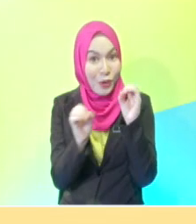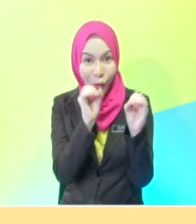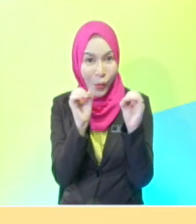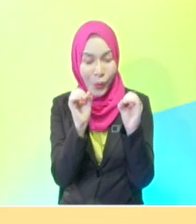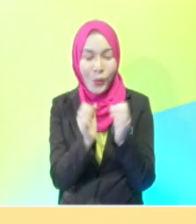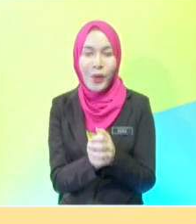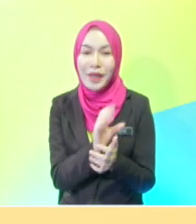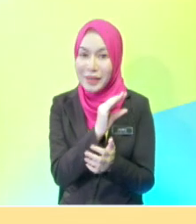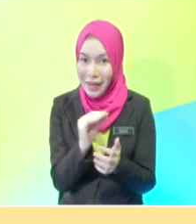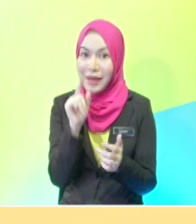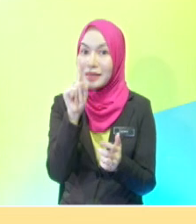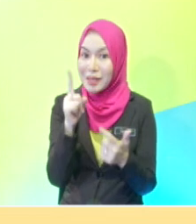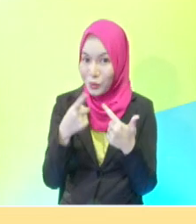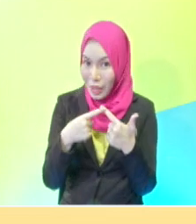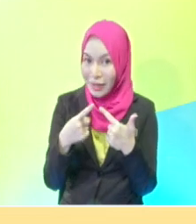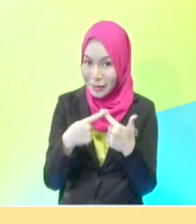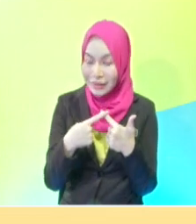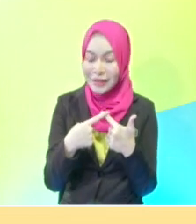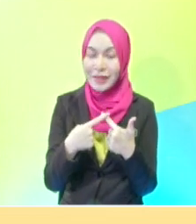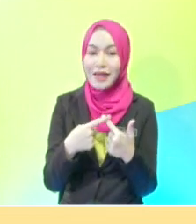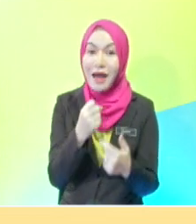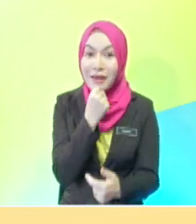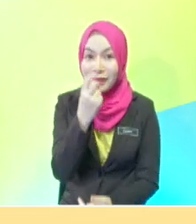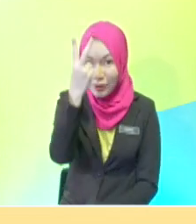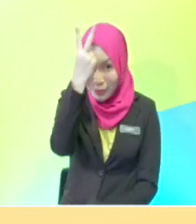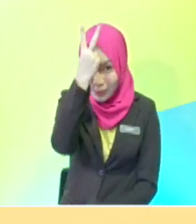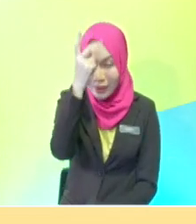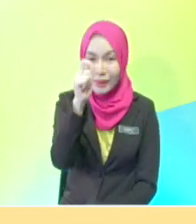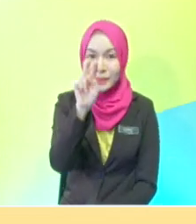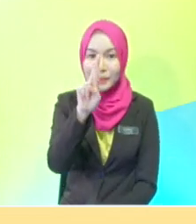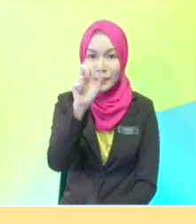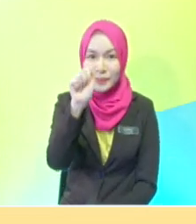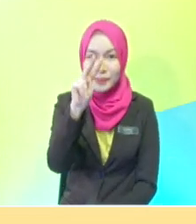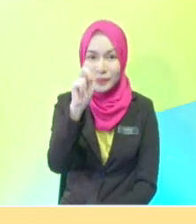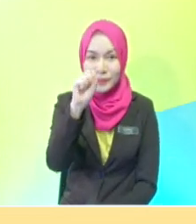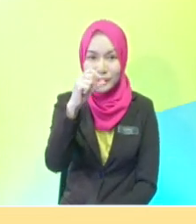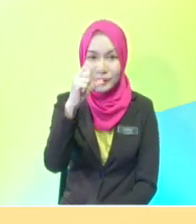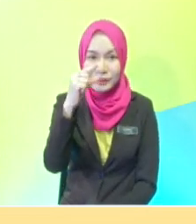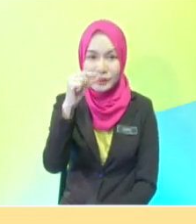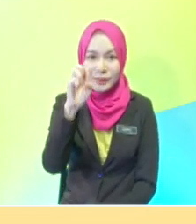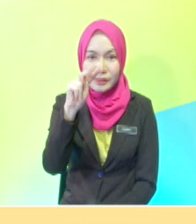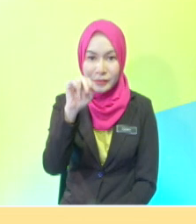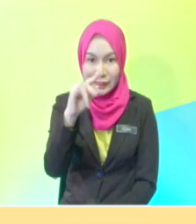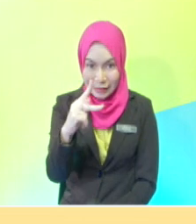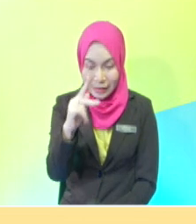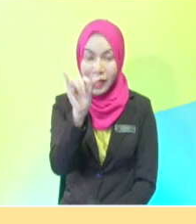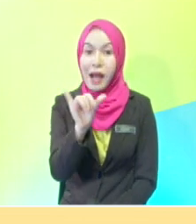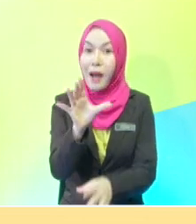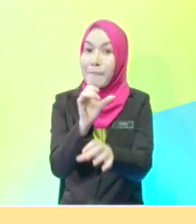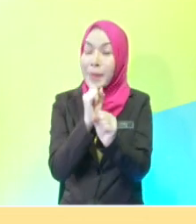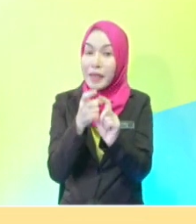adalah yang mana kita ambil punya Jen manusia yang mengkukuk faktur pembekuan darah